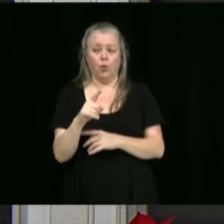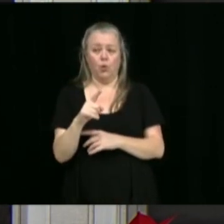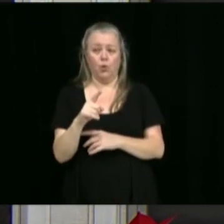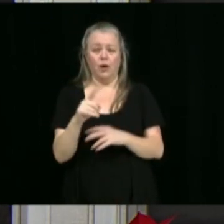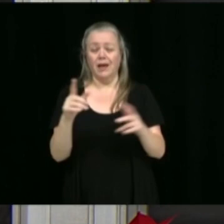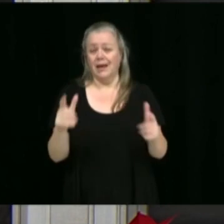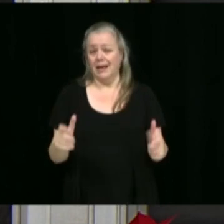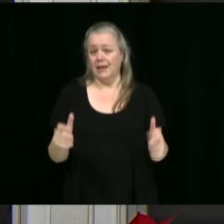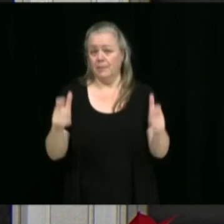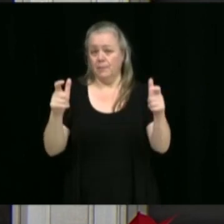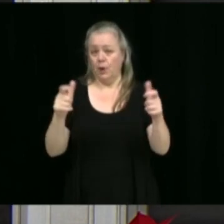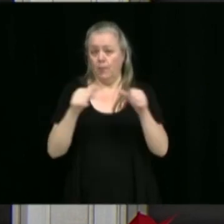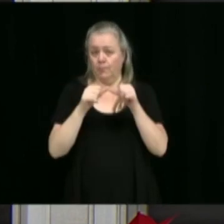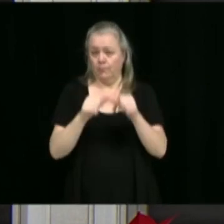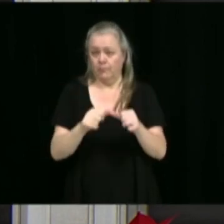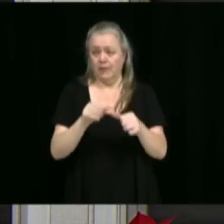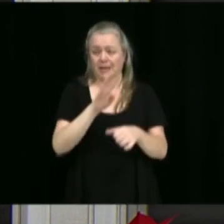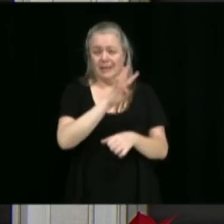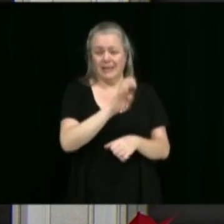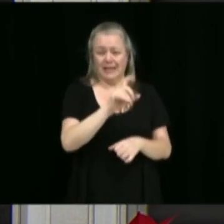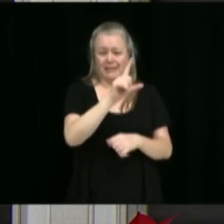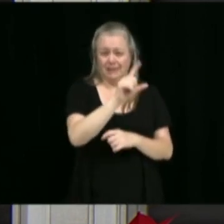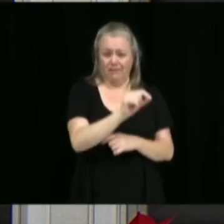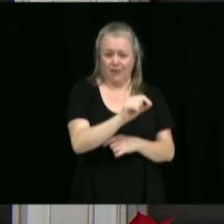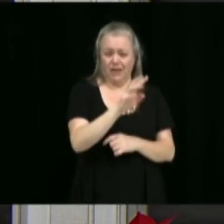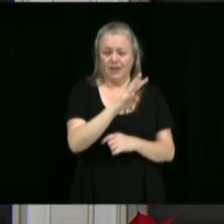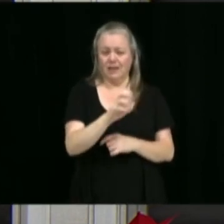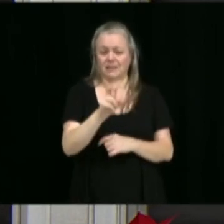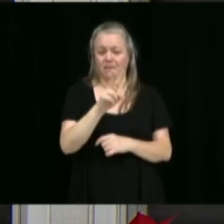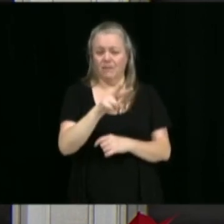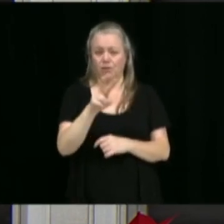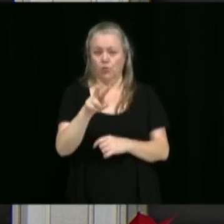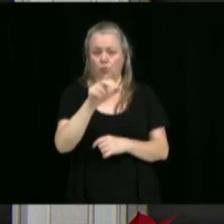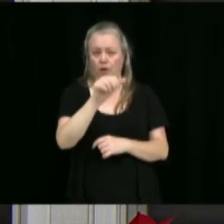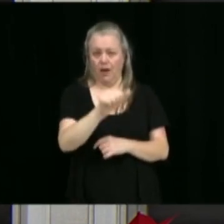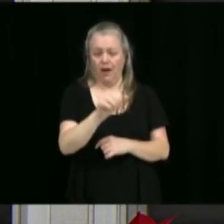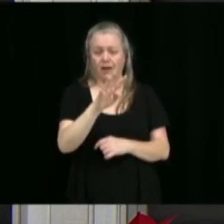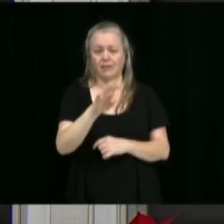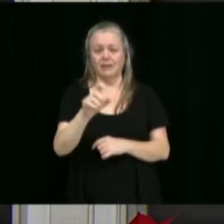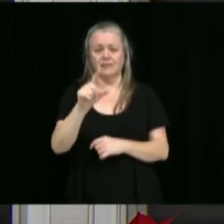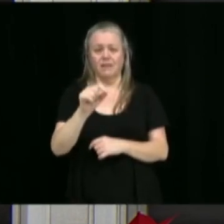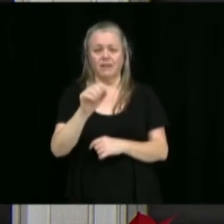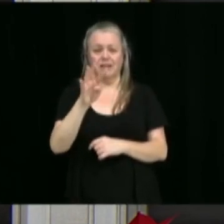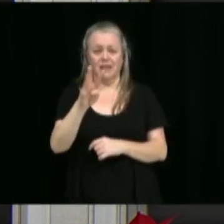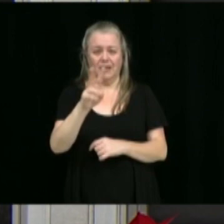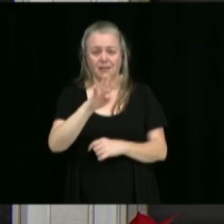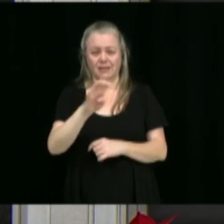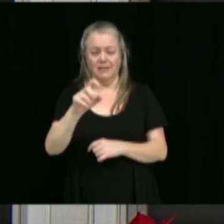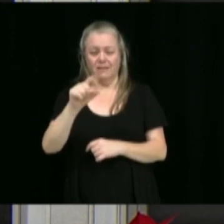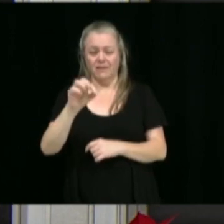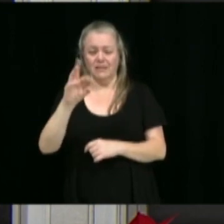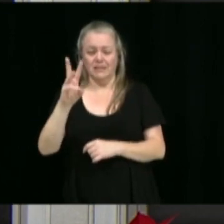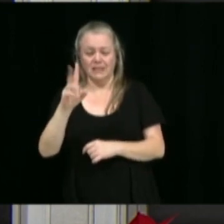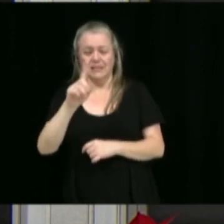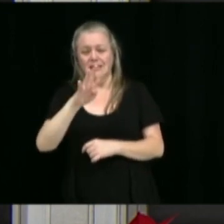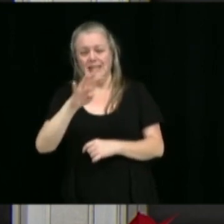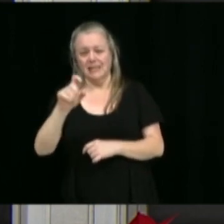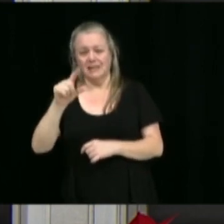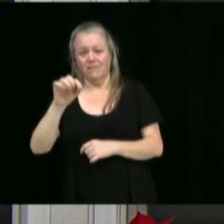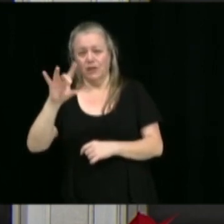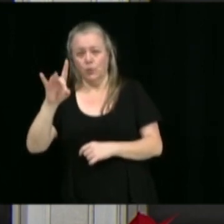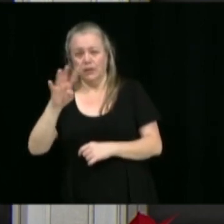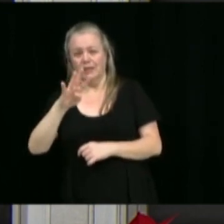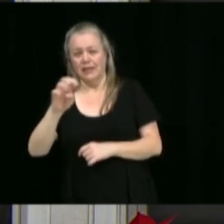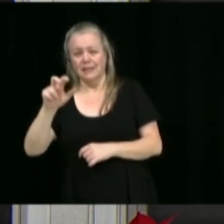les immeubles situés au numéro 420, 422A, 424, 426 et 428, 434